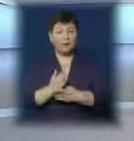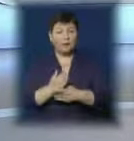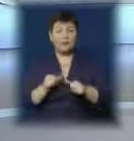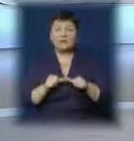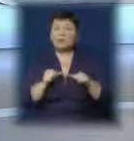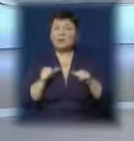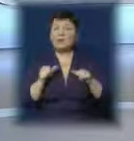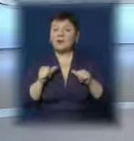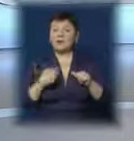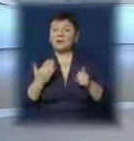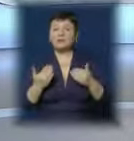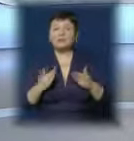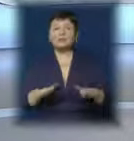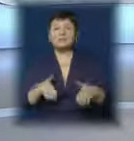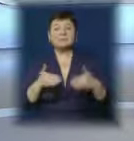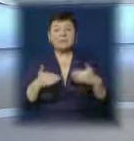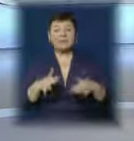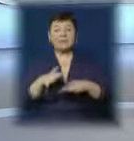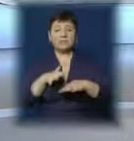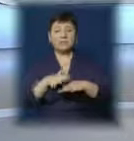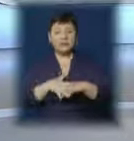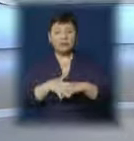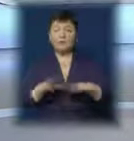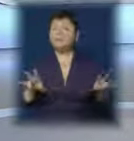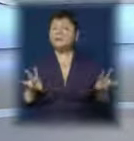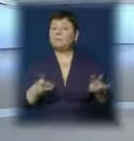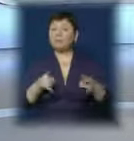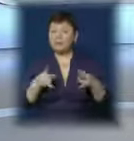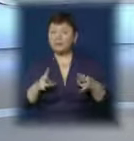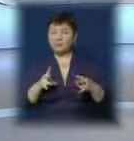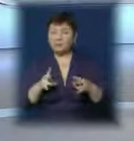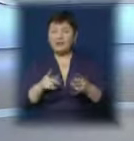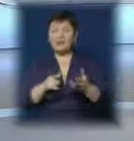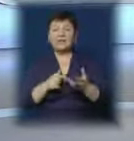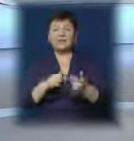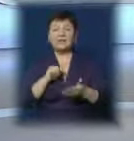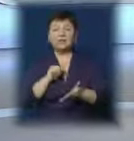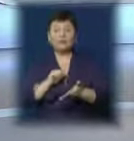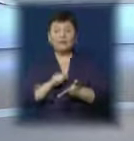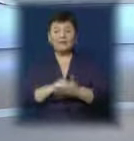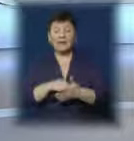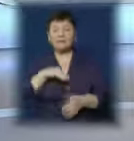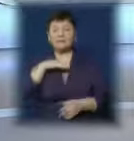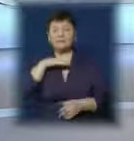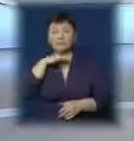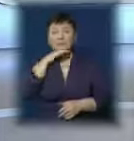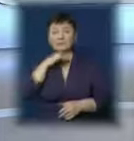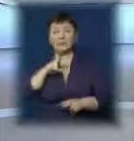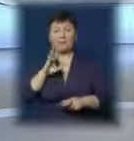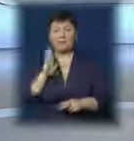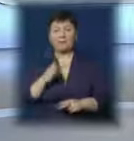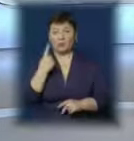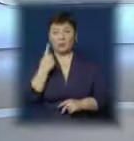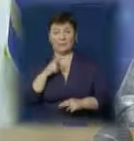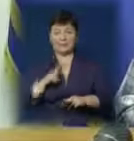якщо людина звертається до банку, то їй вже не потрібно мати при собі кілька документів, а достатньо лише паспорта.